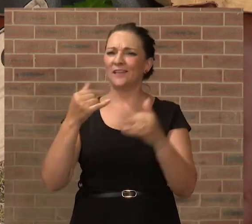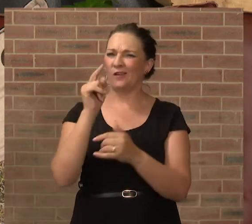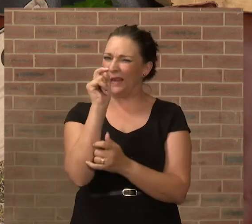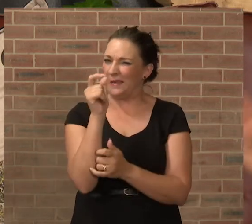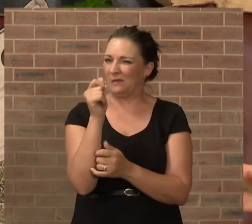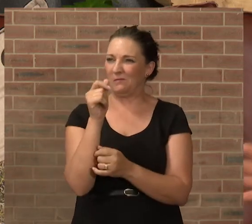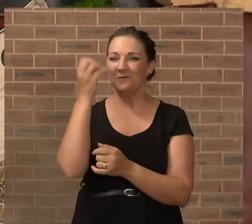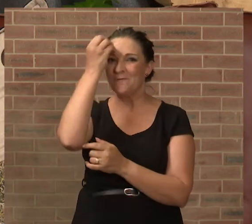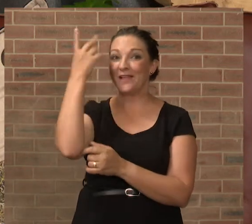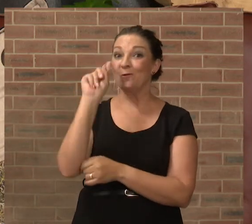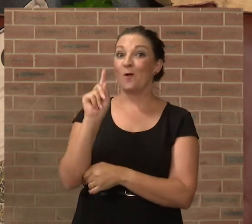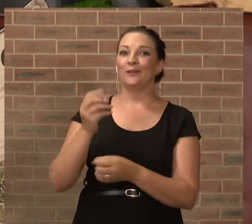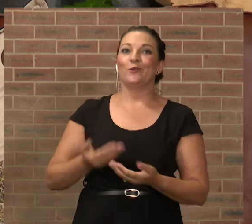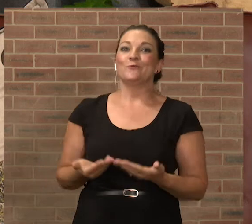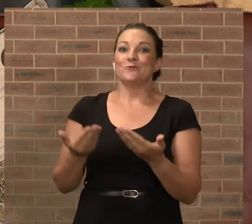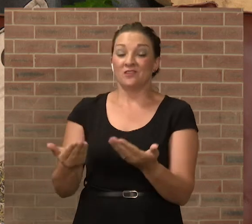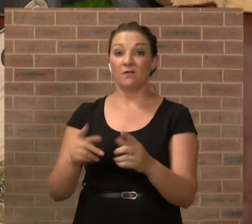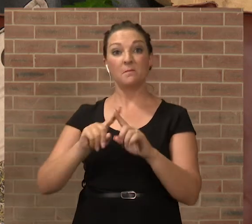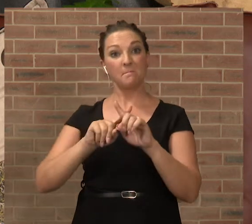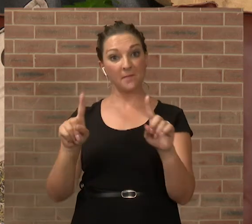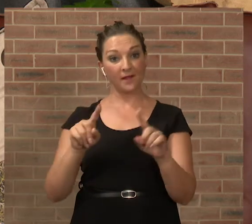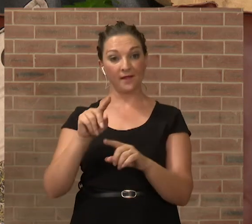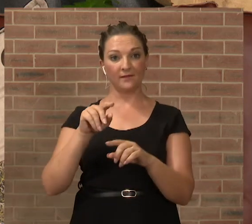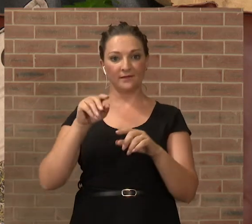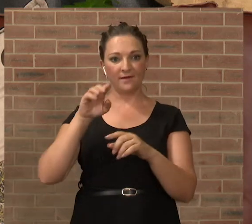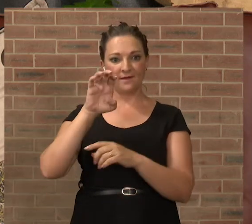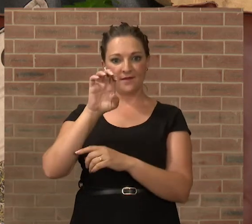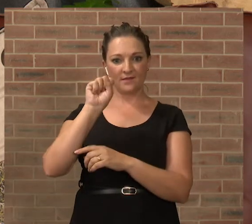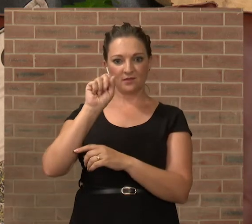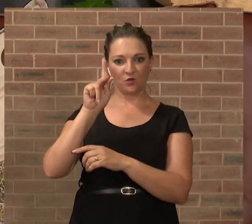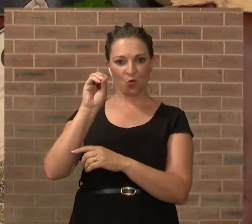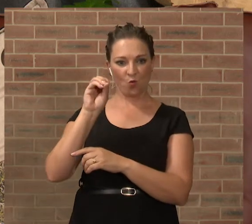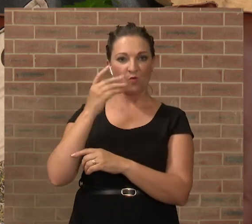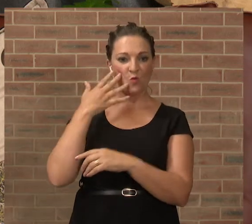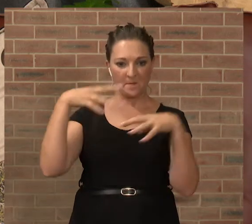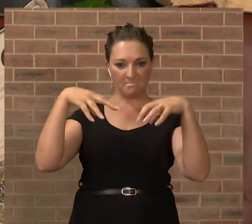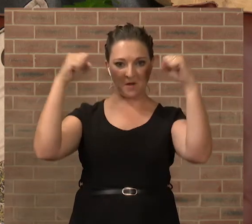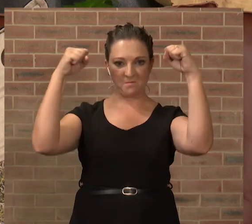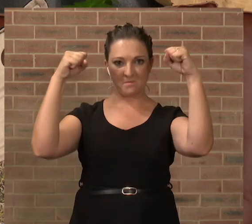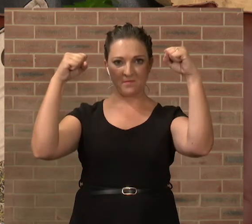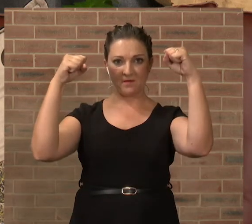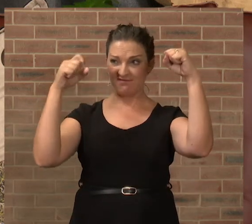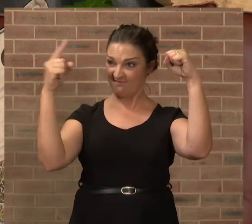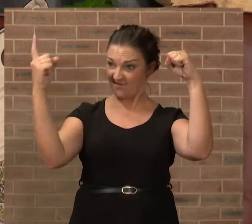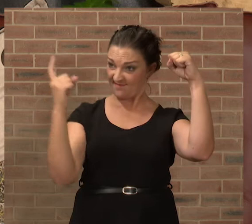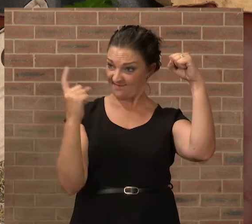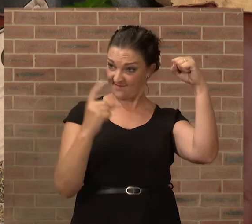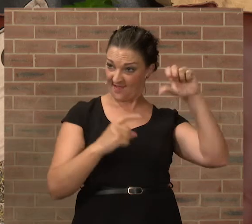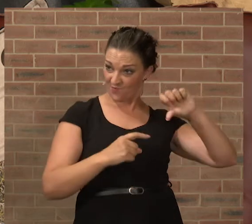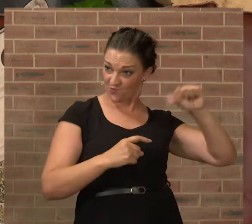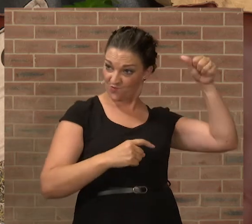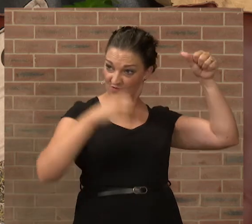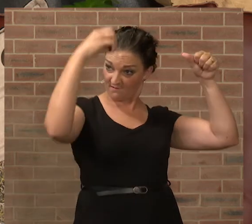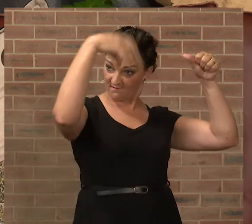dienst, nie, maar kom ons vergeet vir 'n oomblik daarvan. Maar wanneer dit donker wordt, gaan Eskom niet komen en